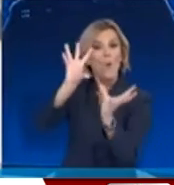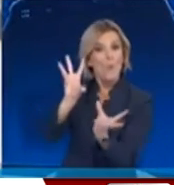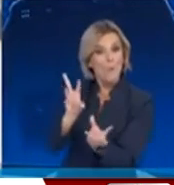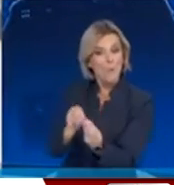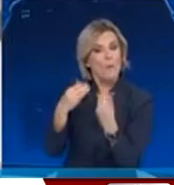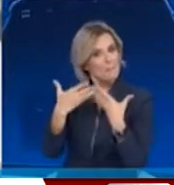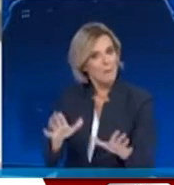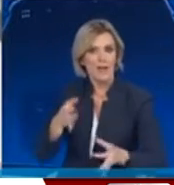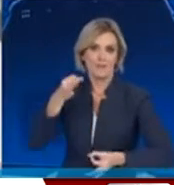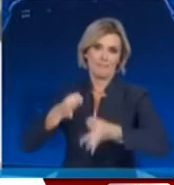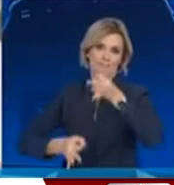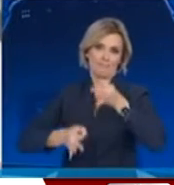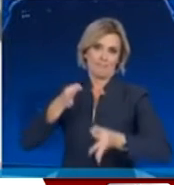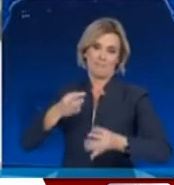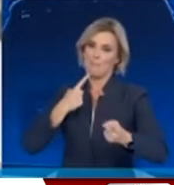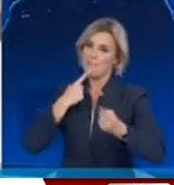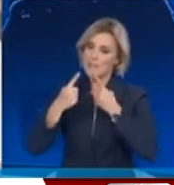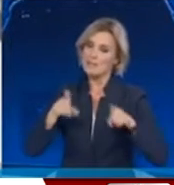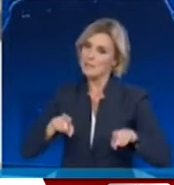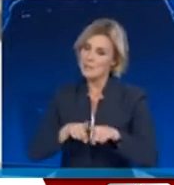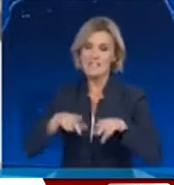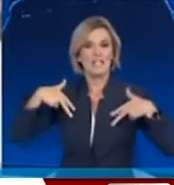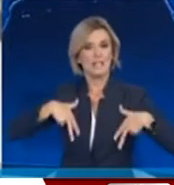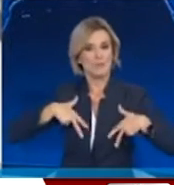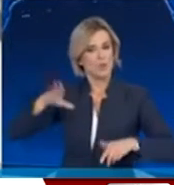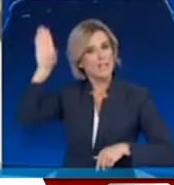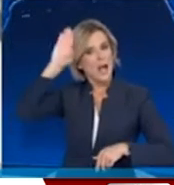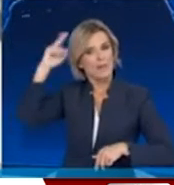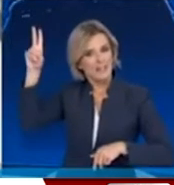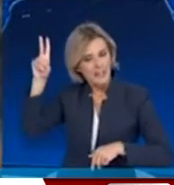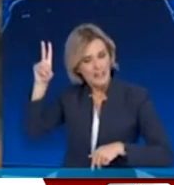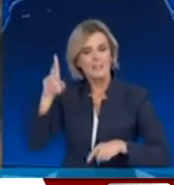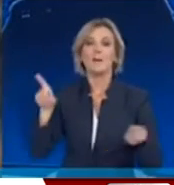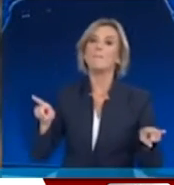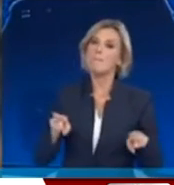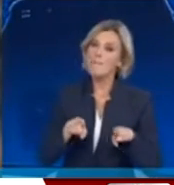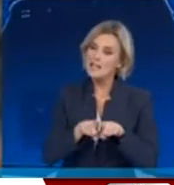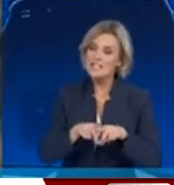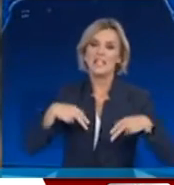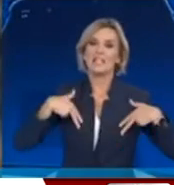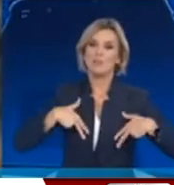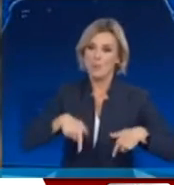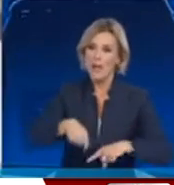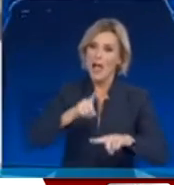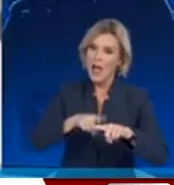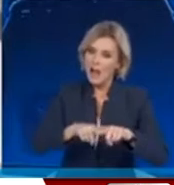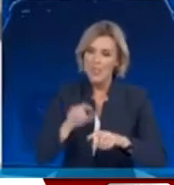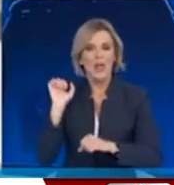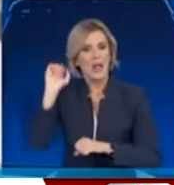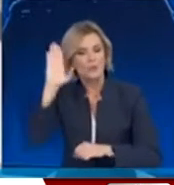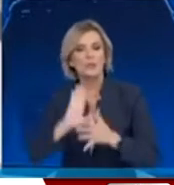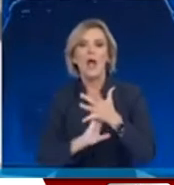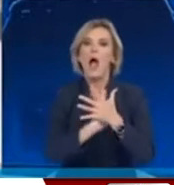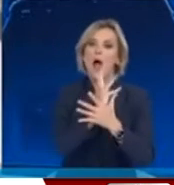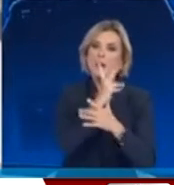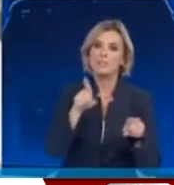Θεσσαλονίκη ο κύριος Πομπέο μαζί με τους Υπουργούς Εξωτερικών και Ανάπτυξης, υπογράφοντας μάλιστα